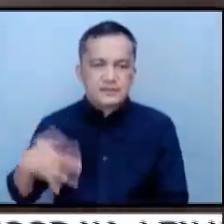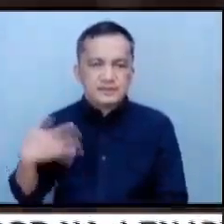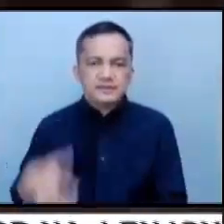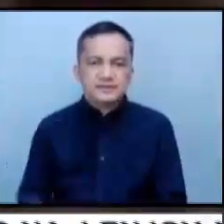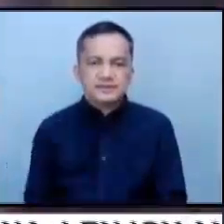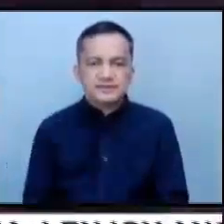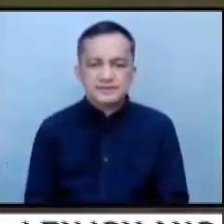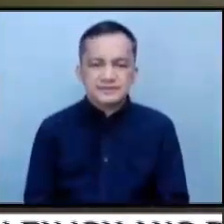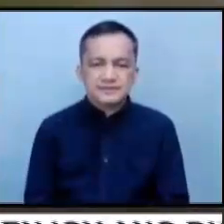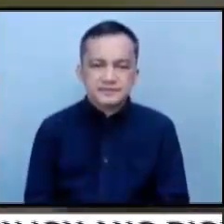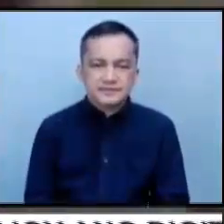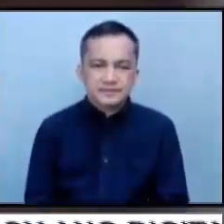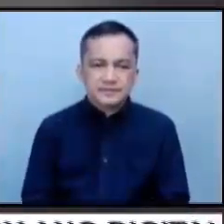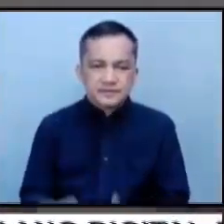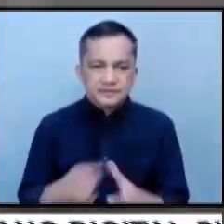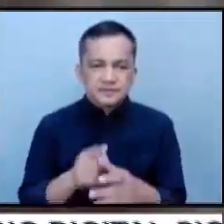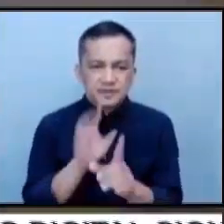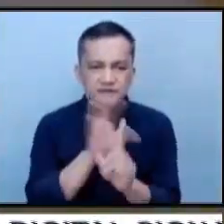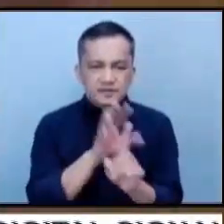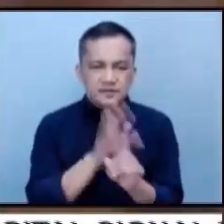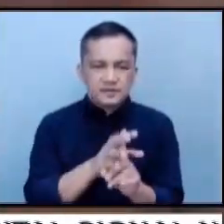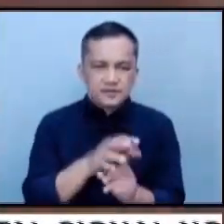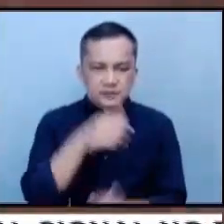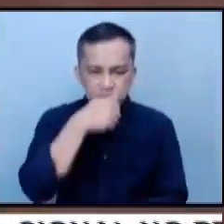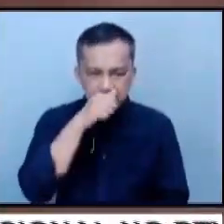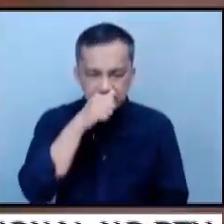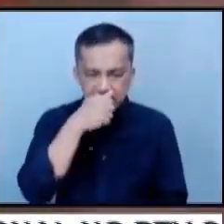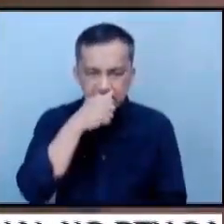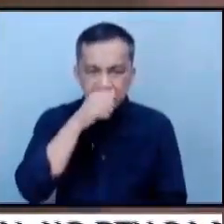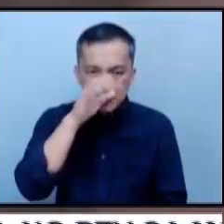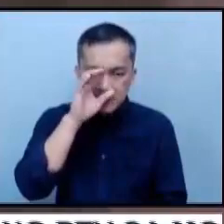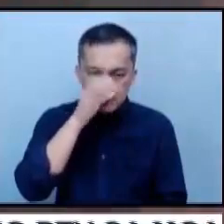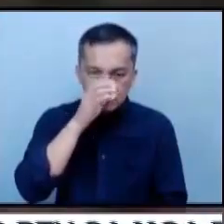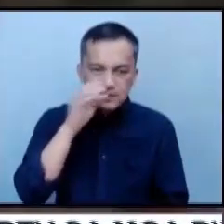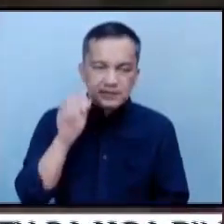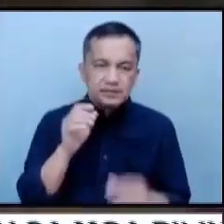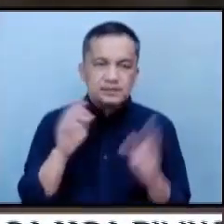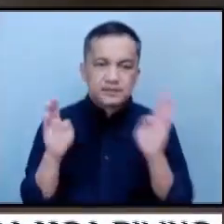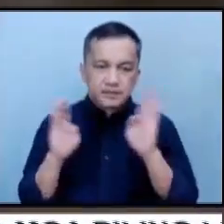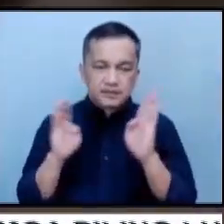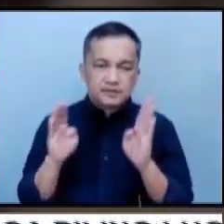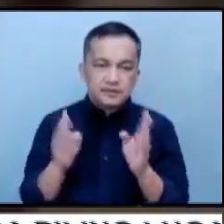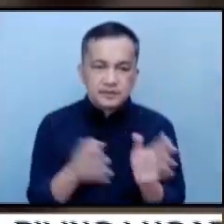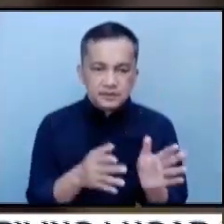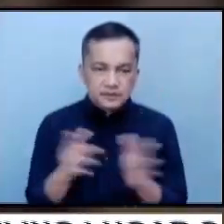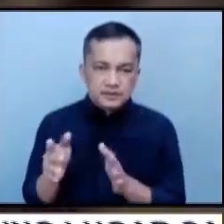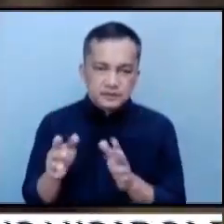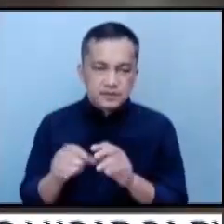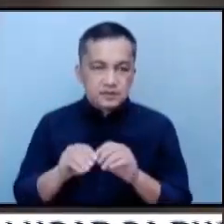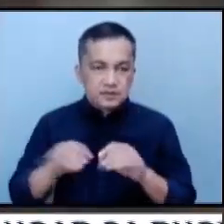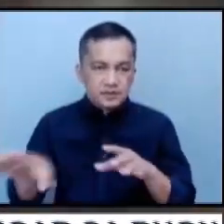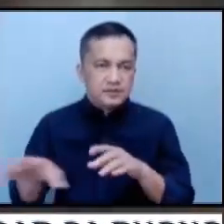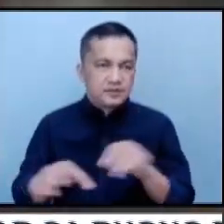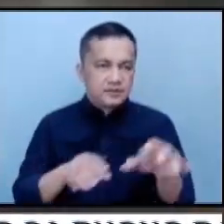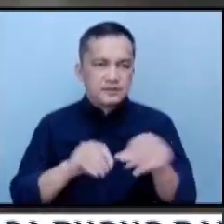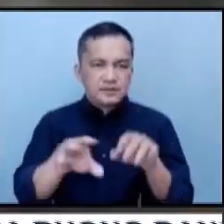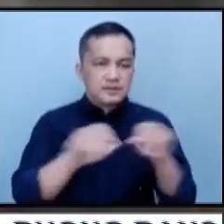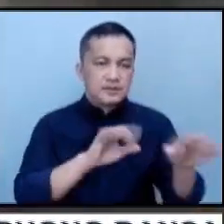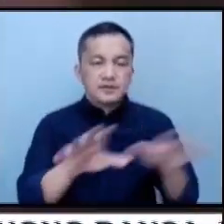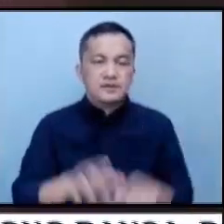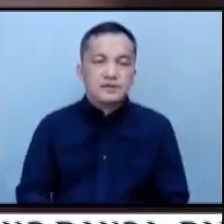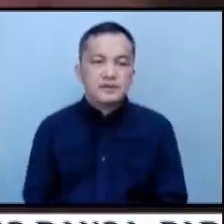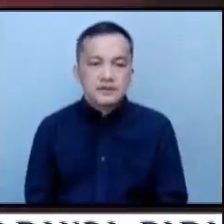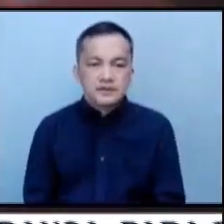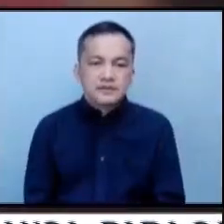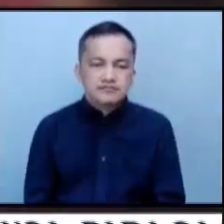Unang sumikat ito sa isang anime cosplay convention sa Baguio City hanggang sa kumalat na kung saan-saan, mapapasyalan